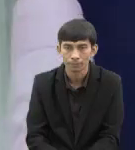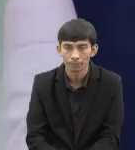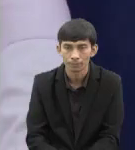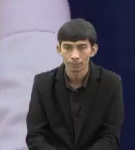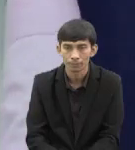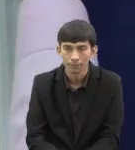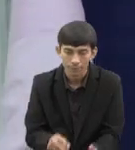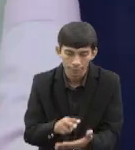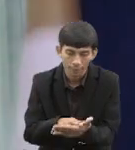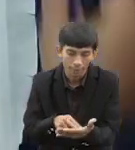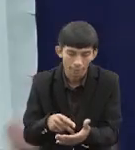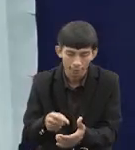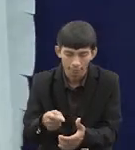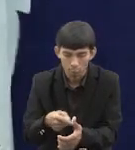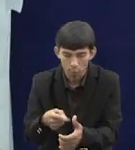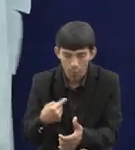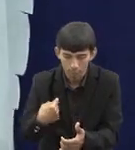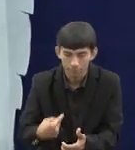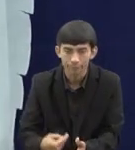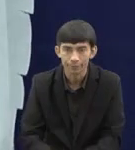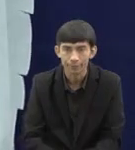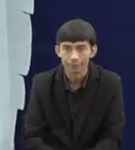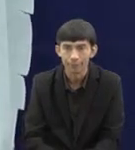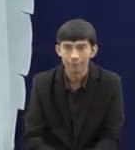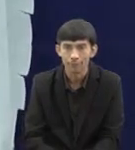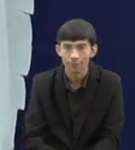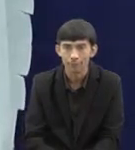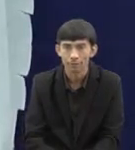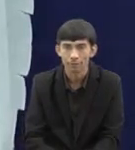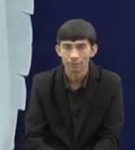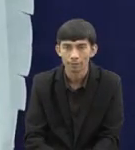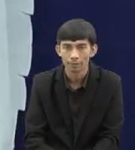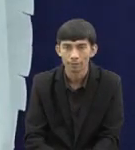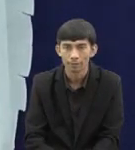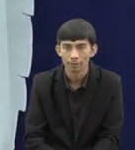Chà. Còn ăn một nẻ cừu mà còn ăn một nẻ cừu nè con á.